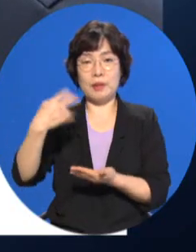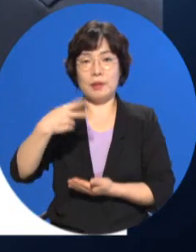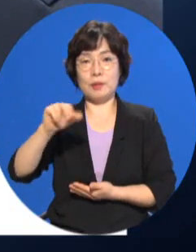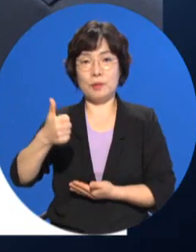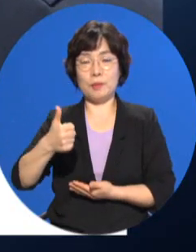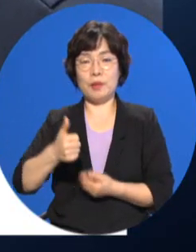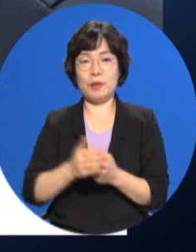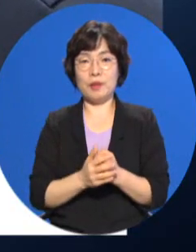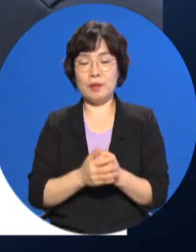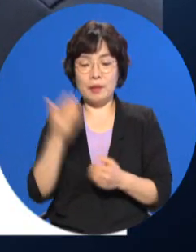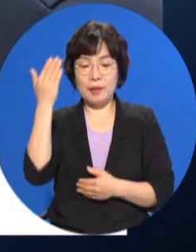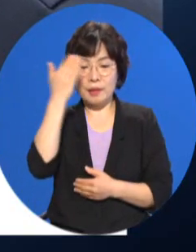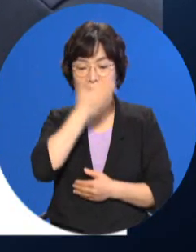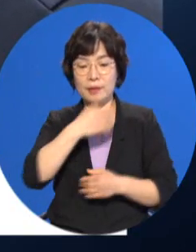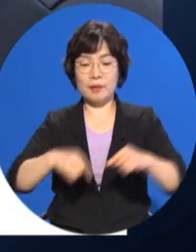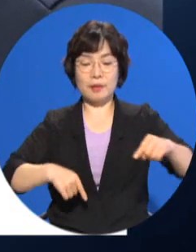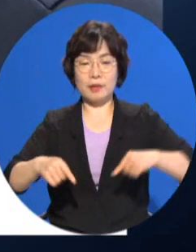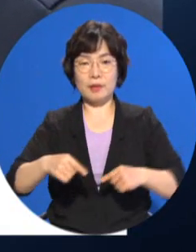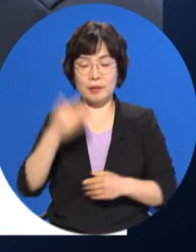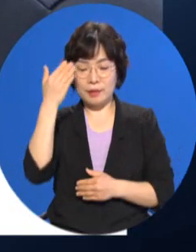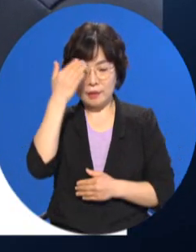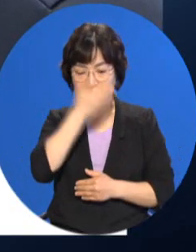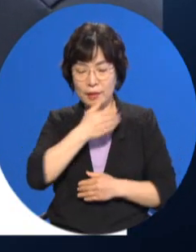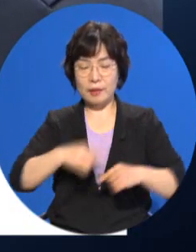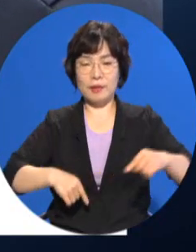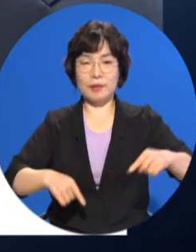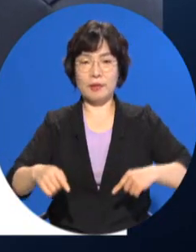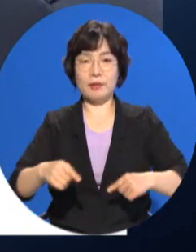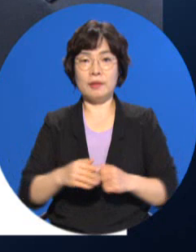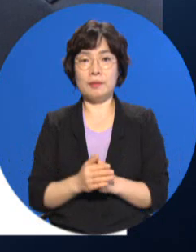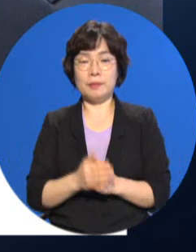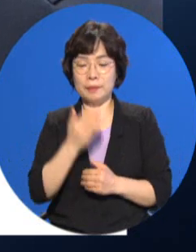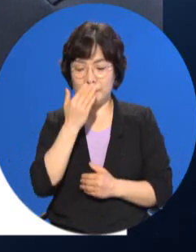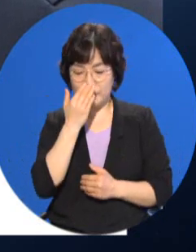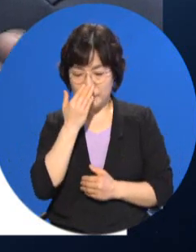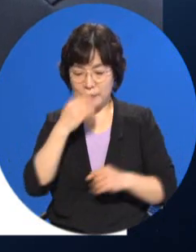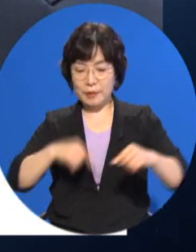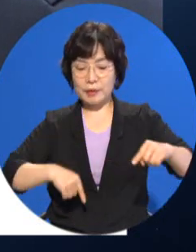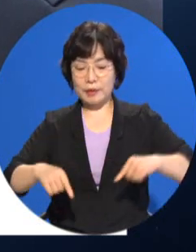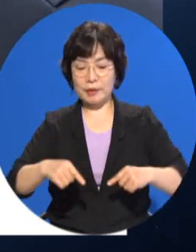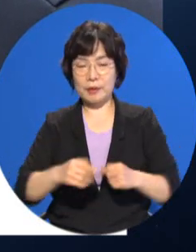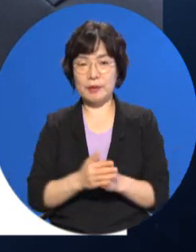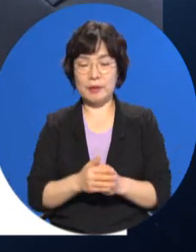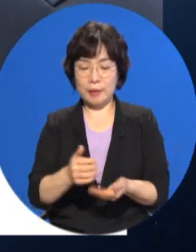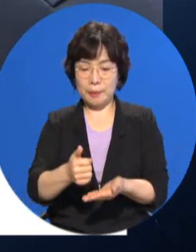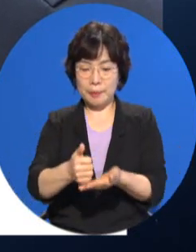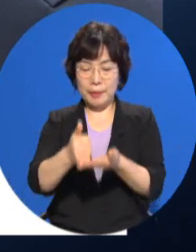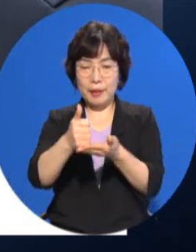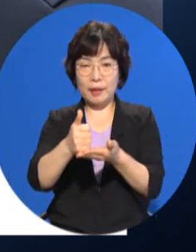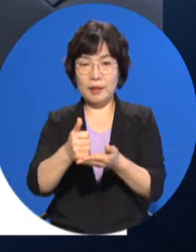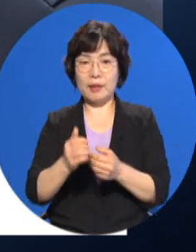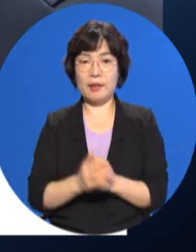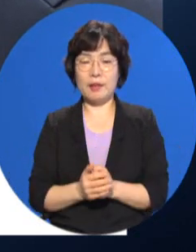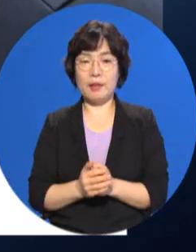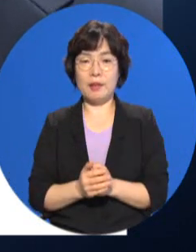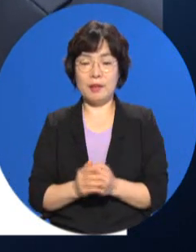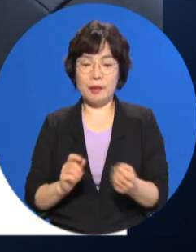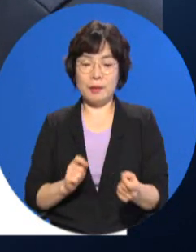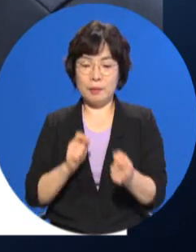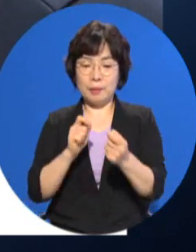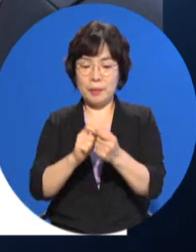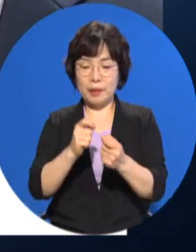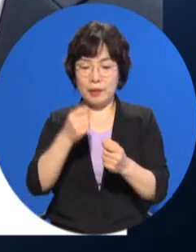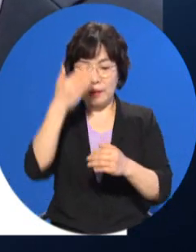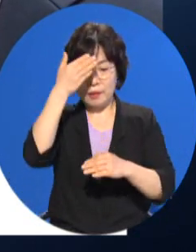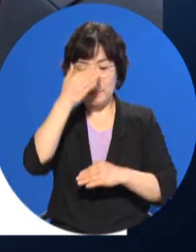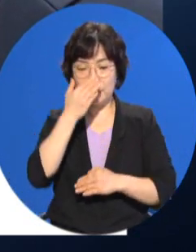무엇보다도 깨끗한 정치, 청렴한 정치, 그리고 지역 주민들에게 낮은 자세로 다가가는 겸손함을